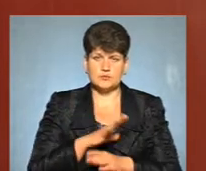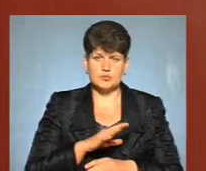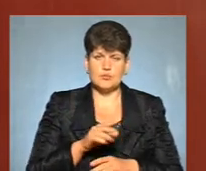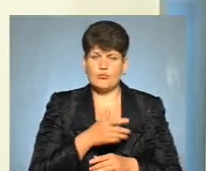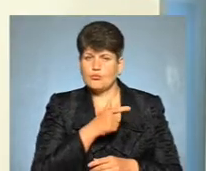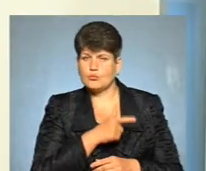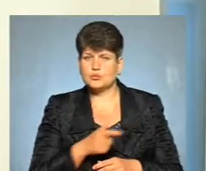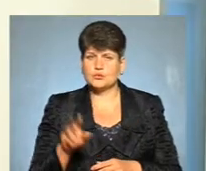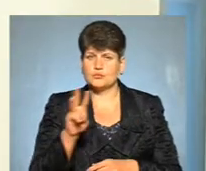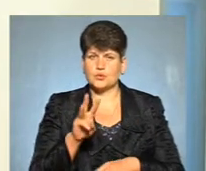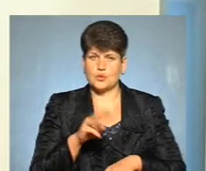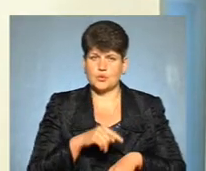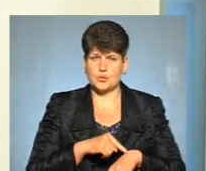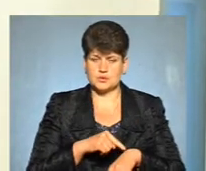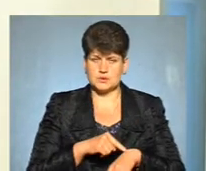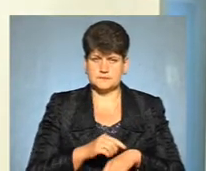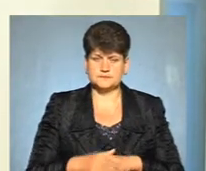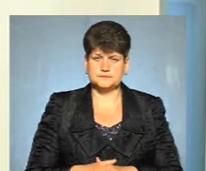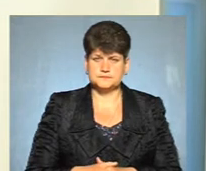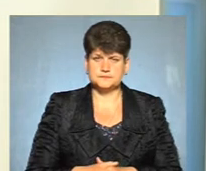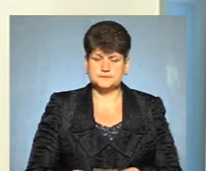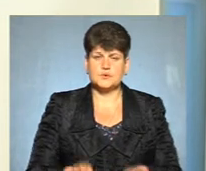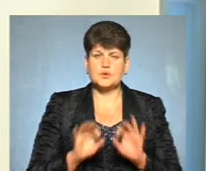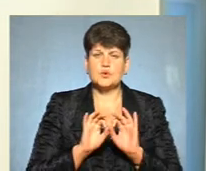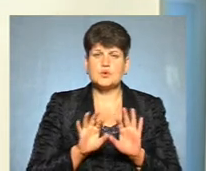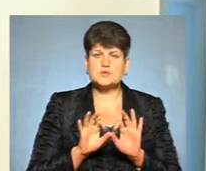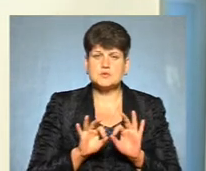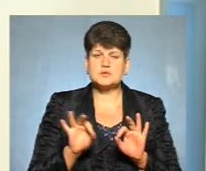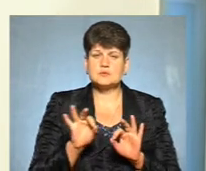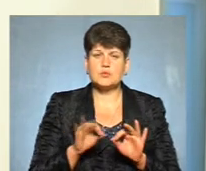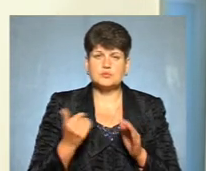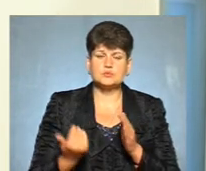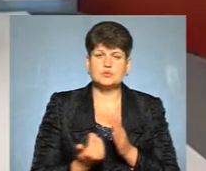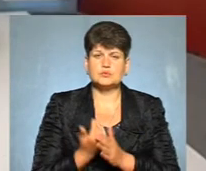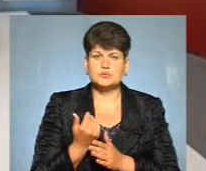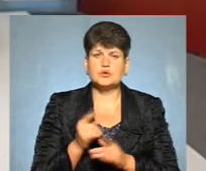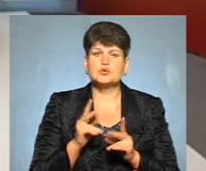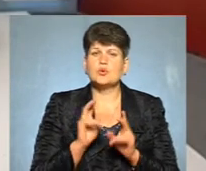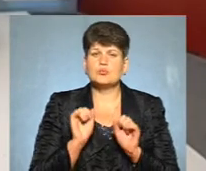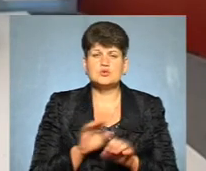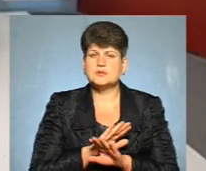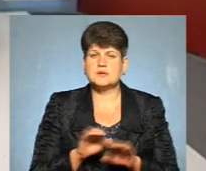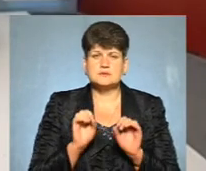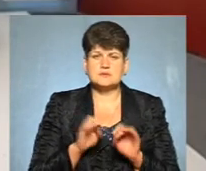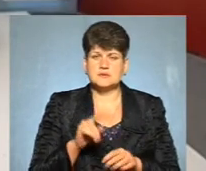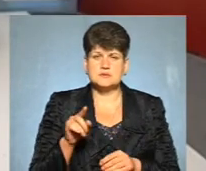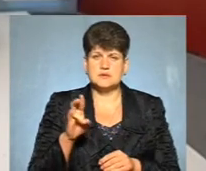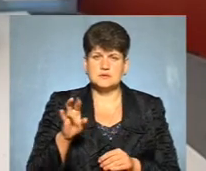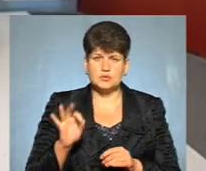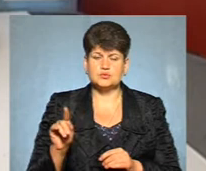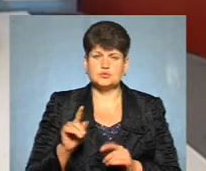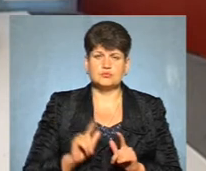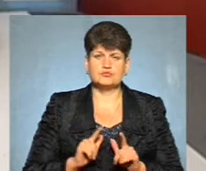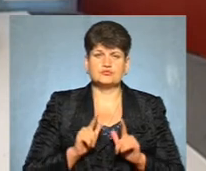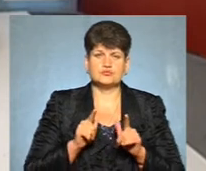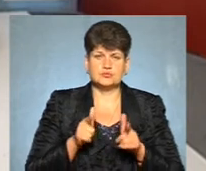годин роботи над тестовими завданнями. Розкажіть про ці нововведення. Хто тепер може не здавати зовнішнє незалежне оцінювання, аби вступити до